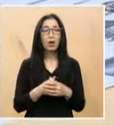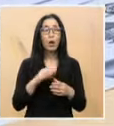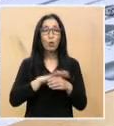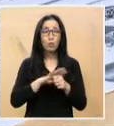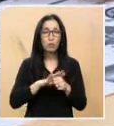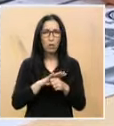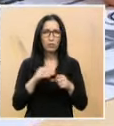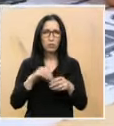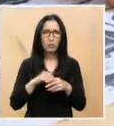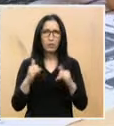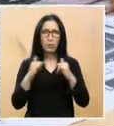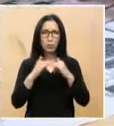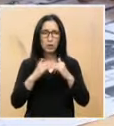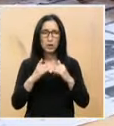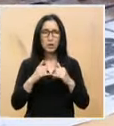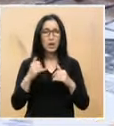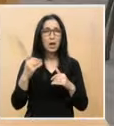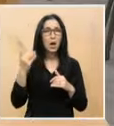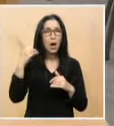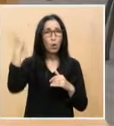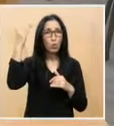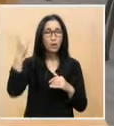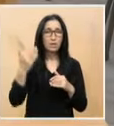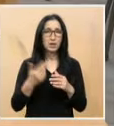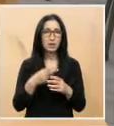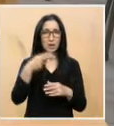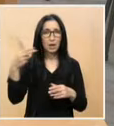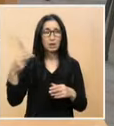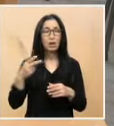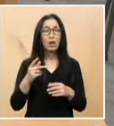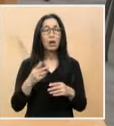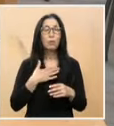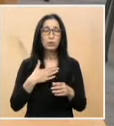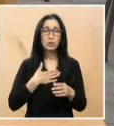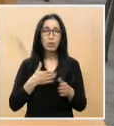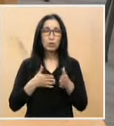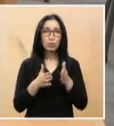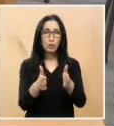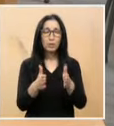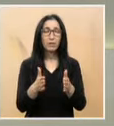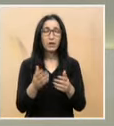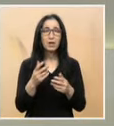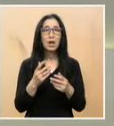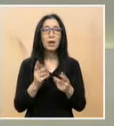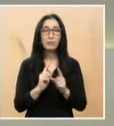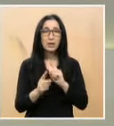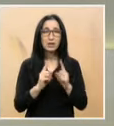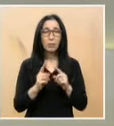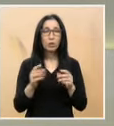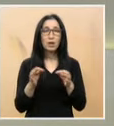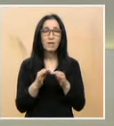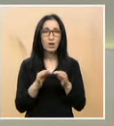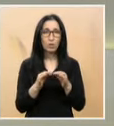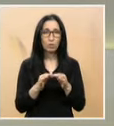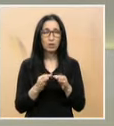резонно. Основно в Русенския университет, инженерни специалности по своето направление, основно транспортен